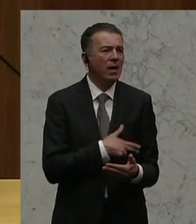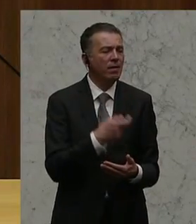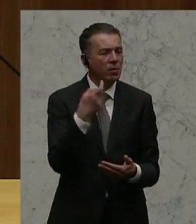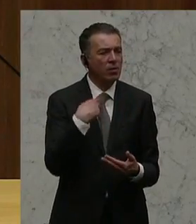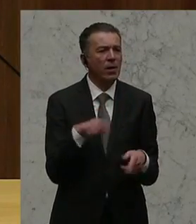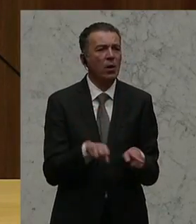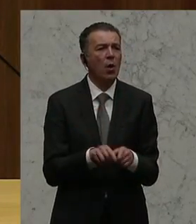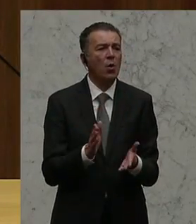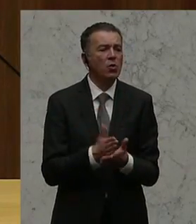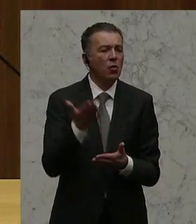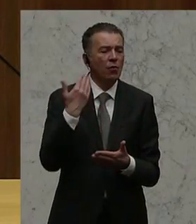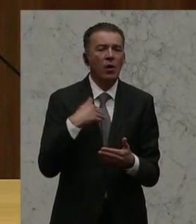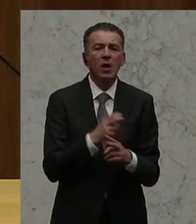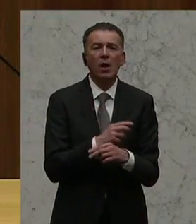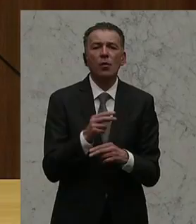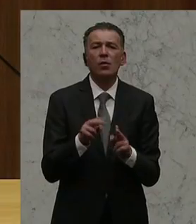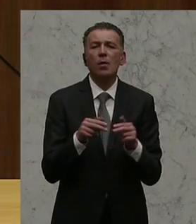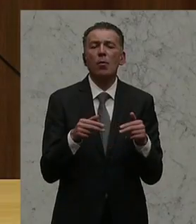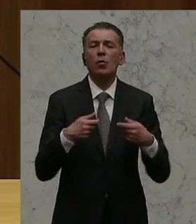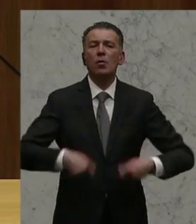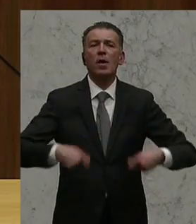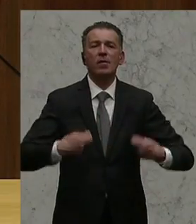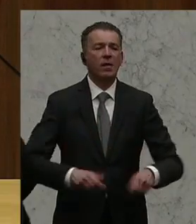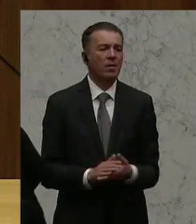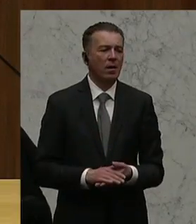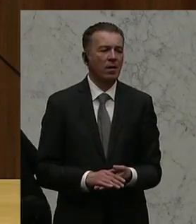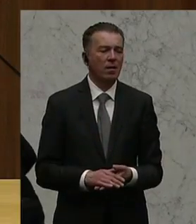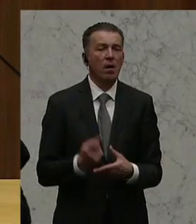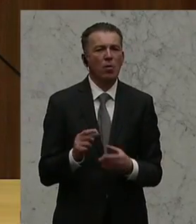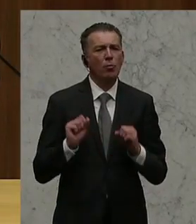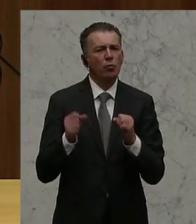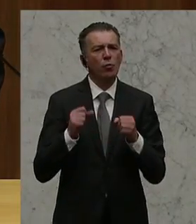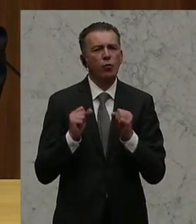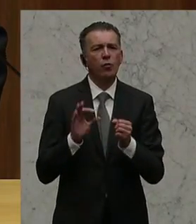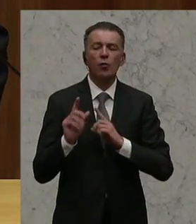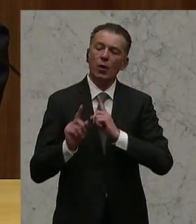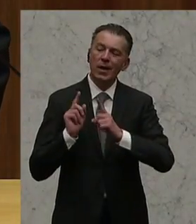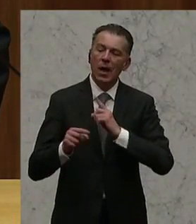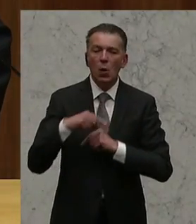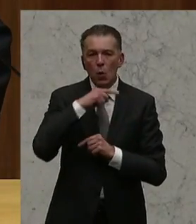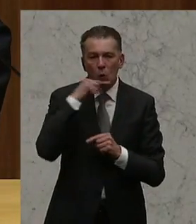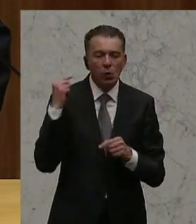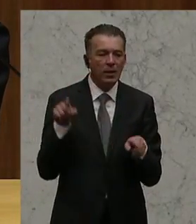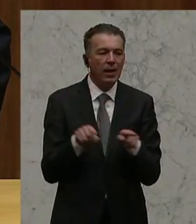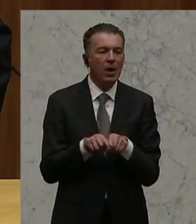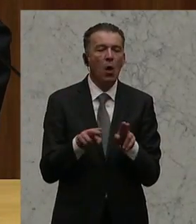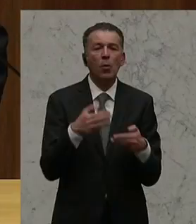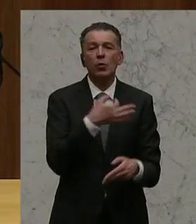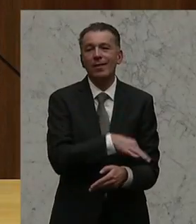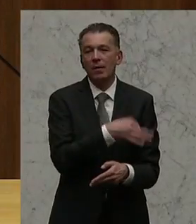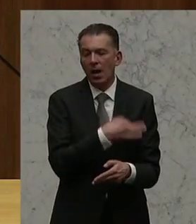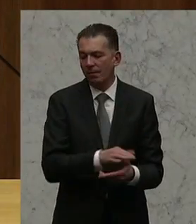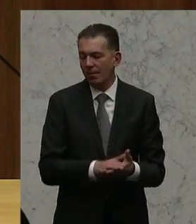hatte aber auch schon der ehemalige österreichische Bundespräsident, der sich hier sehr eingesetzt hat für den Dialog mit Russland, auch unser